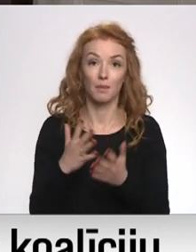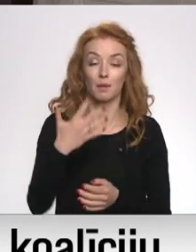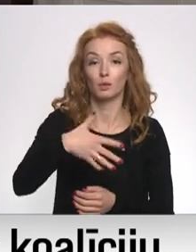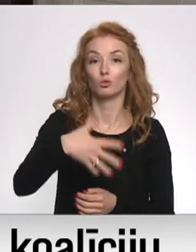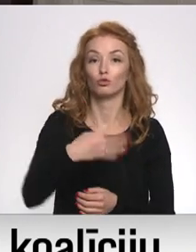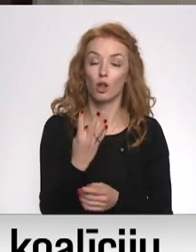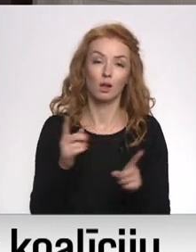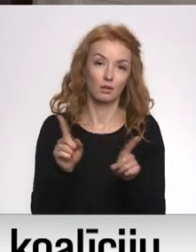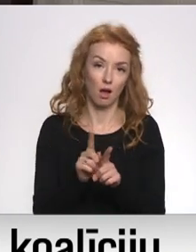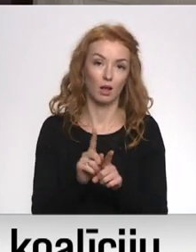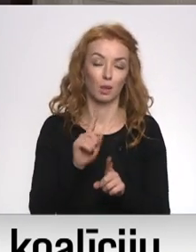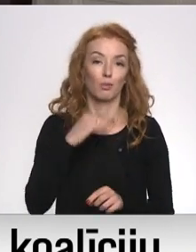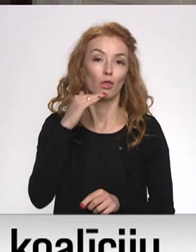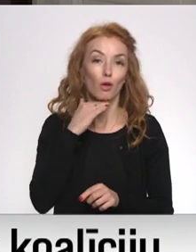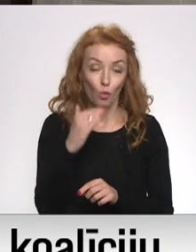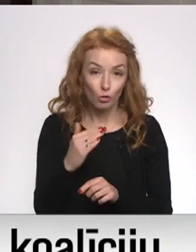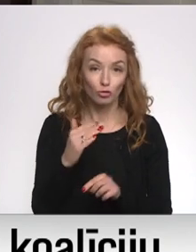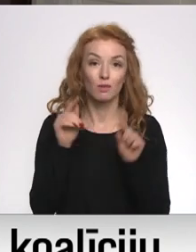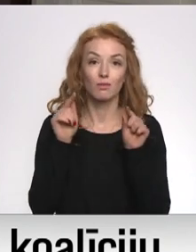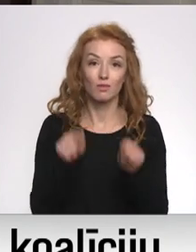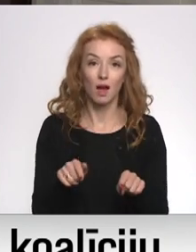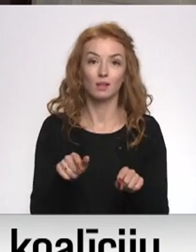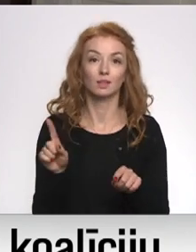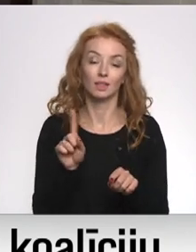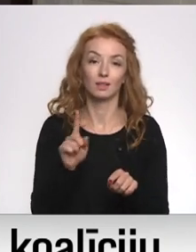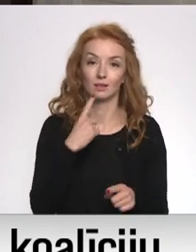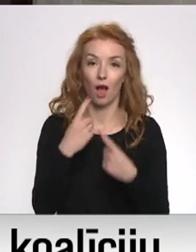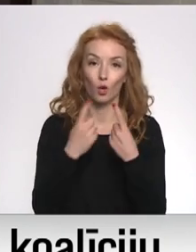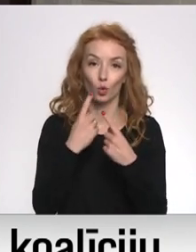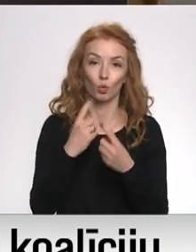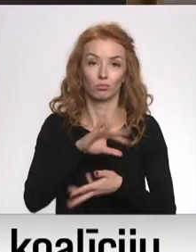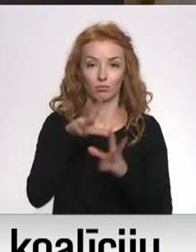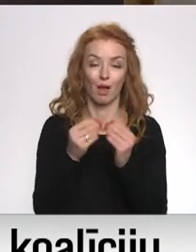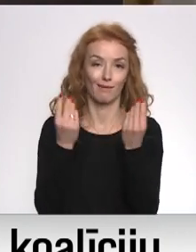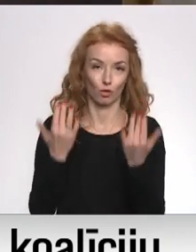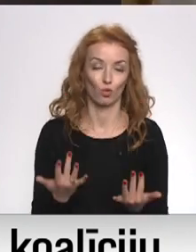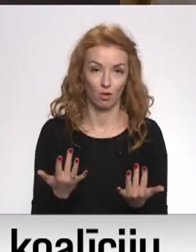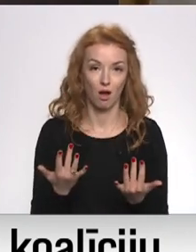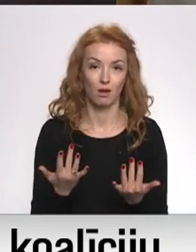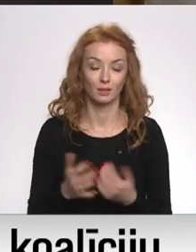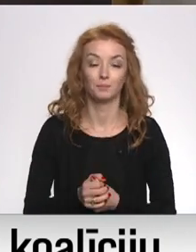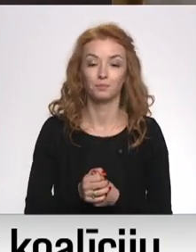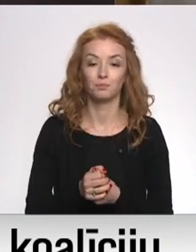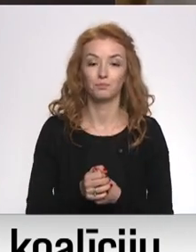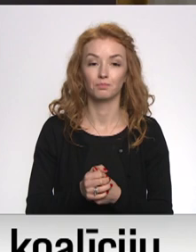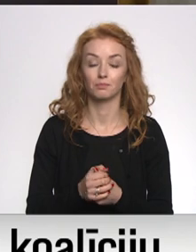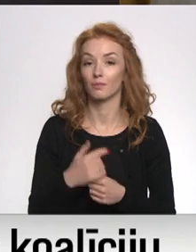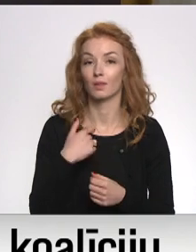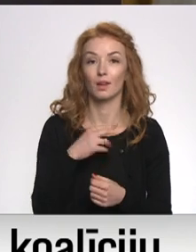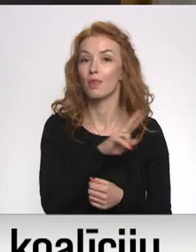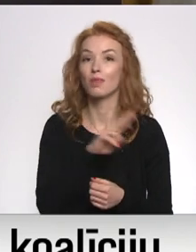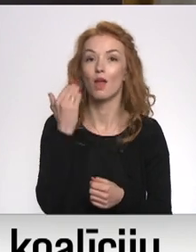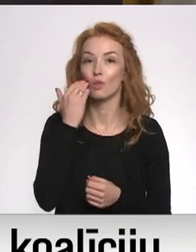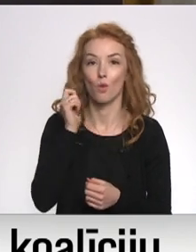54 arī pietiekoši. Tā kā es domāju, ka tas ir sarunu rezultāts. Es nenosaucu pat